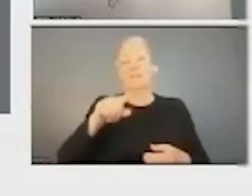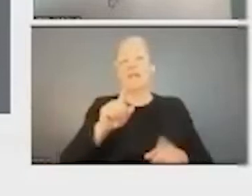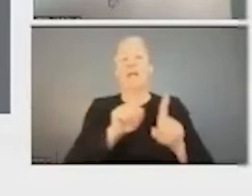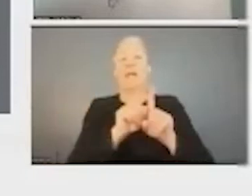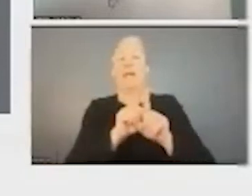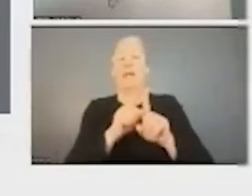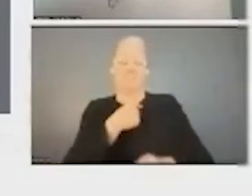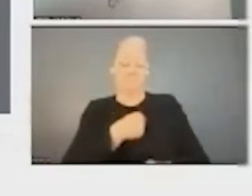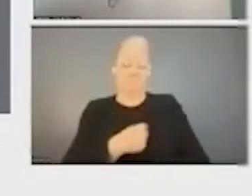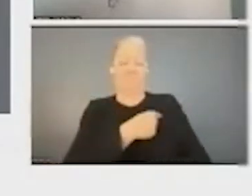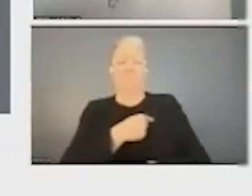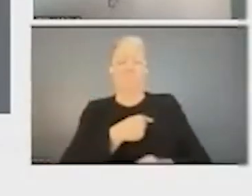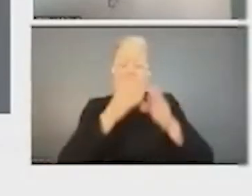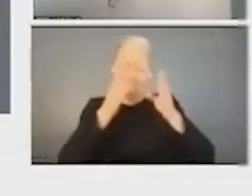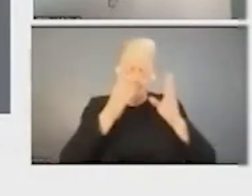التنوع الحيوي